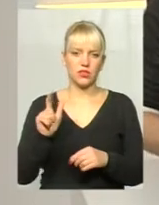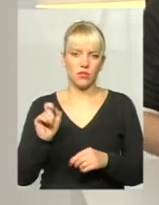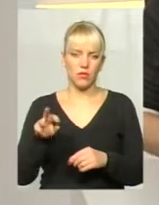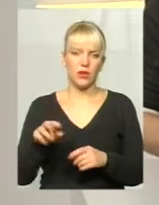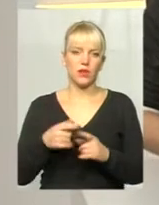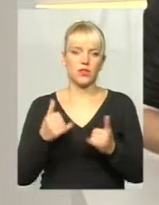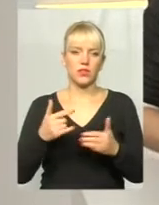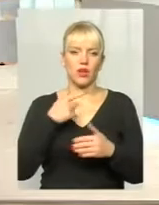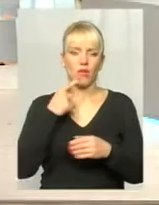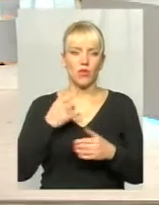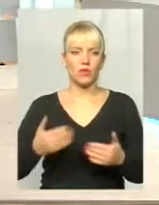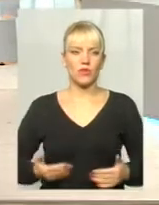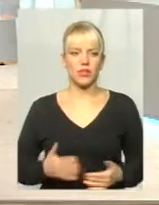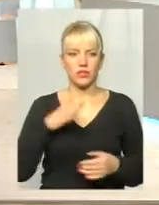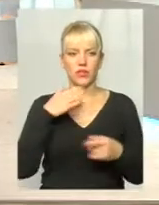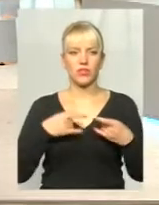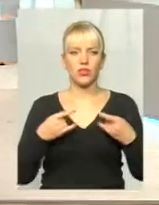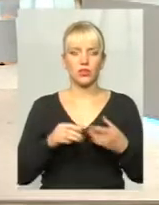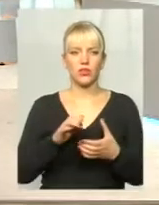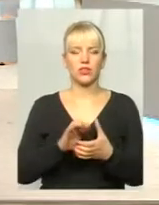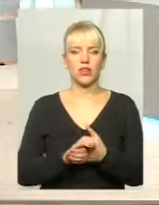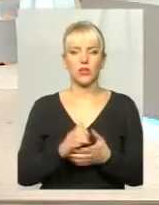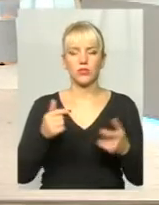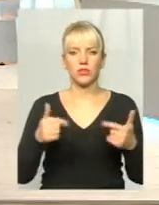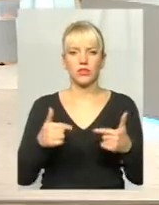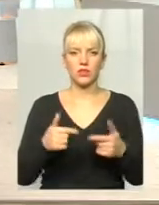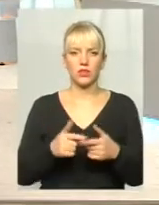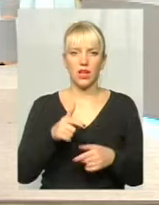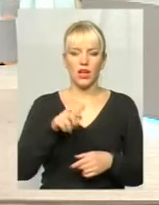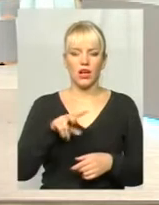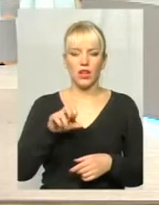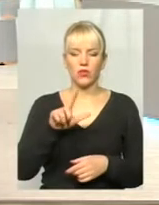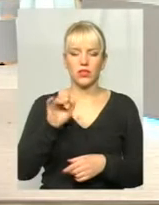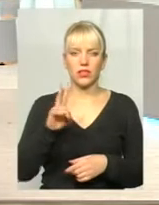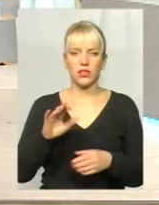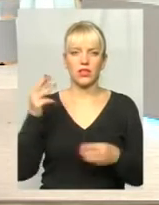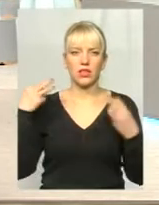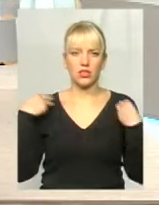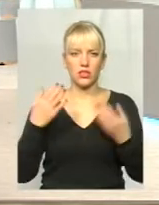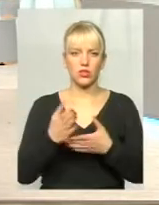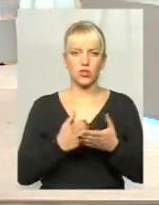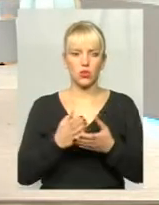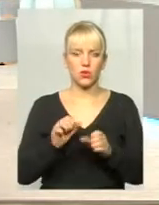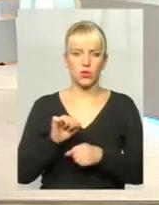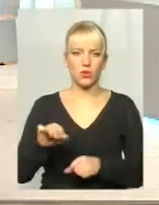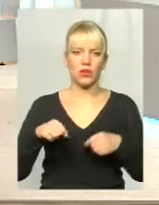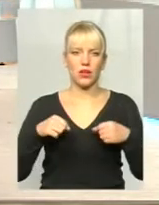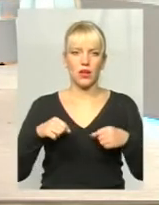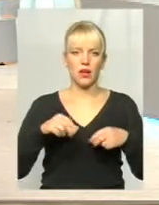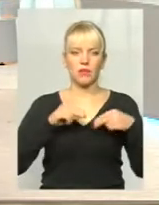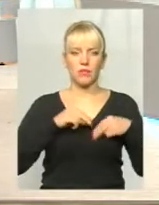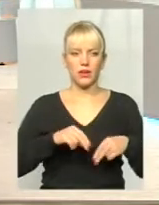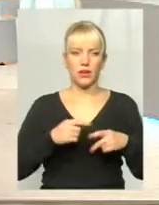наживо в студії. Наші гості, знайомтеся, Леонід Михайлович Галузинський, начальник служби охорони праці та цивільного захисту